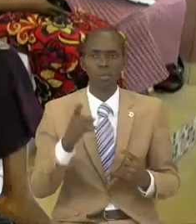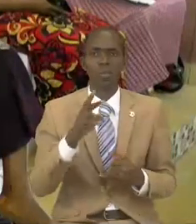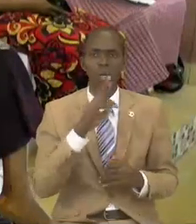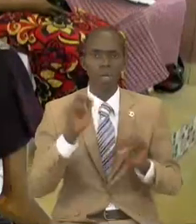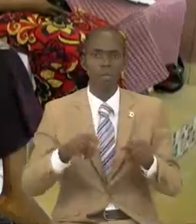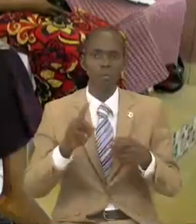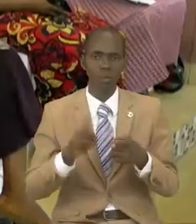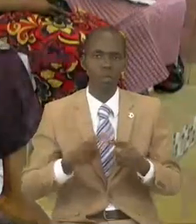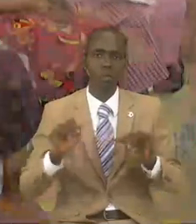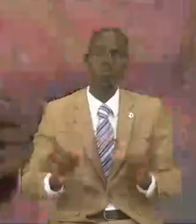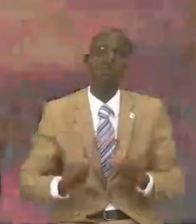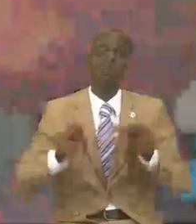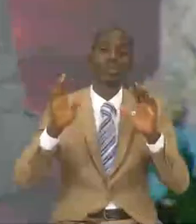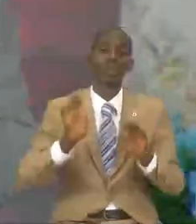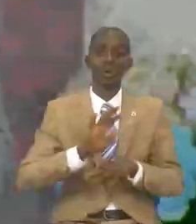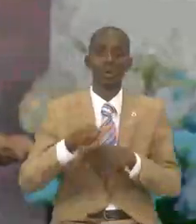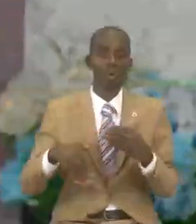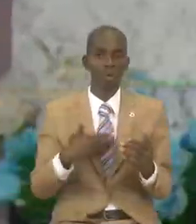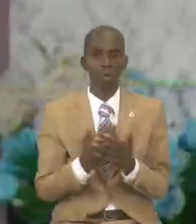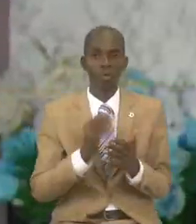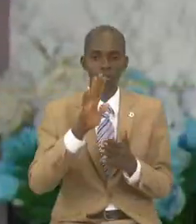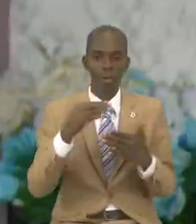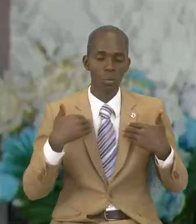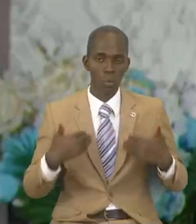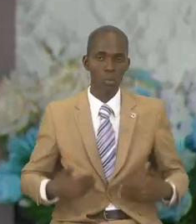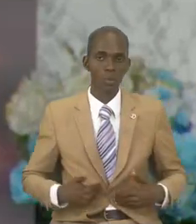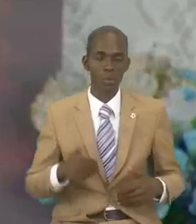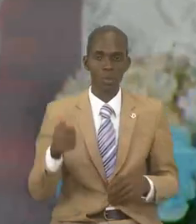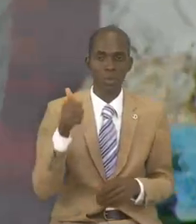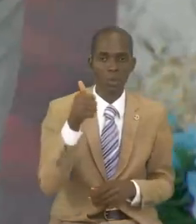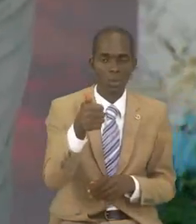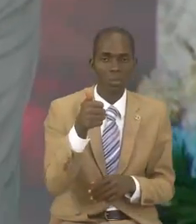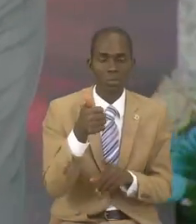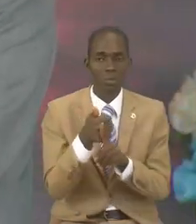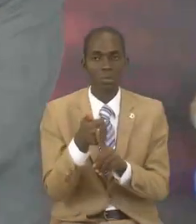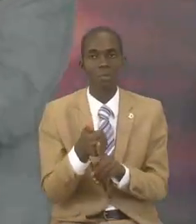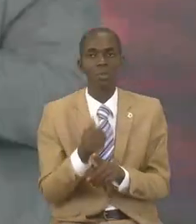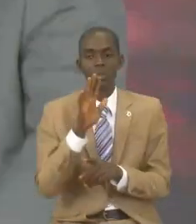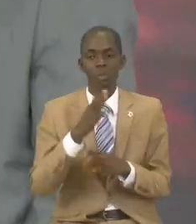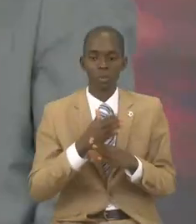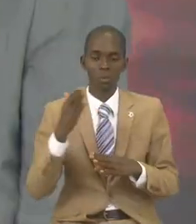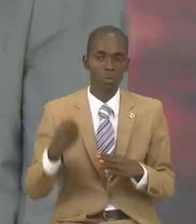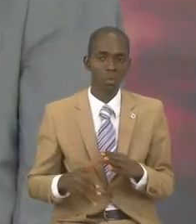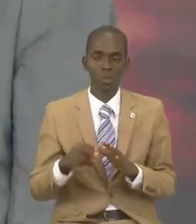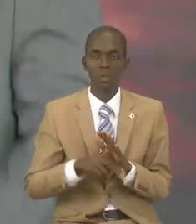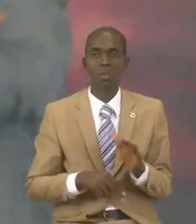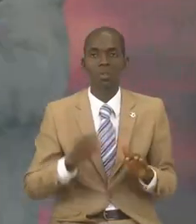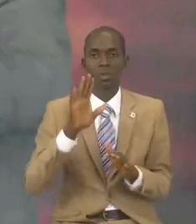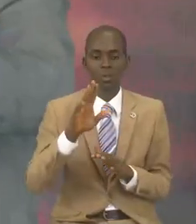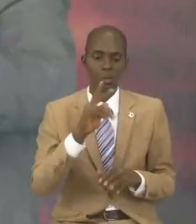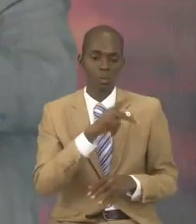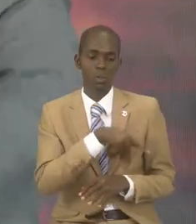maintenant tu es capable de te soumettre, soumettre tes membres, toi-même, ta totalité, ta